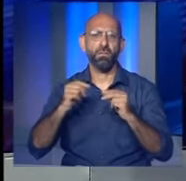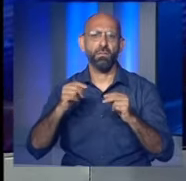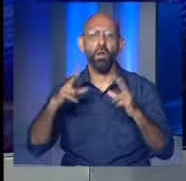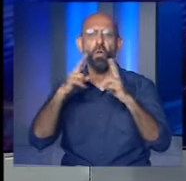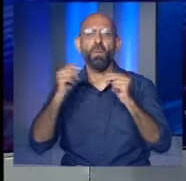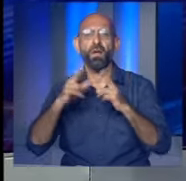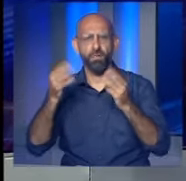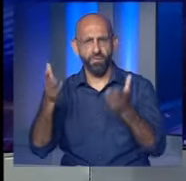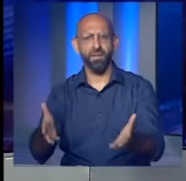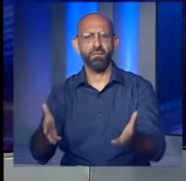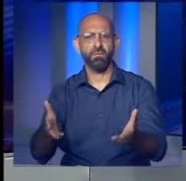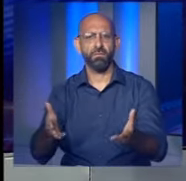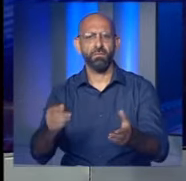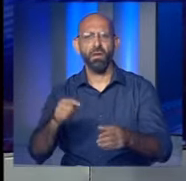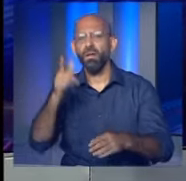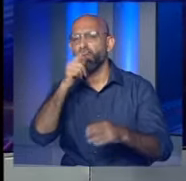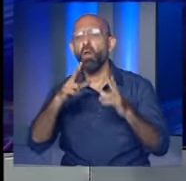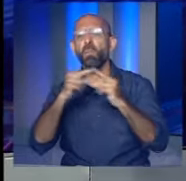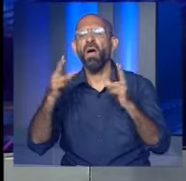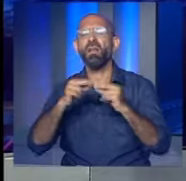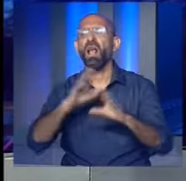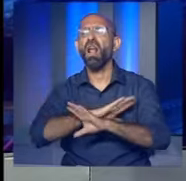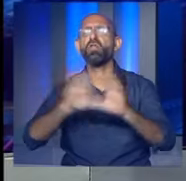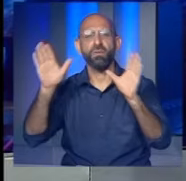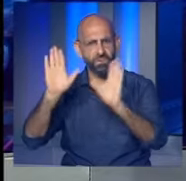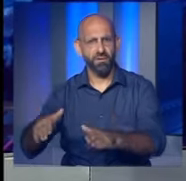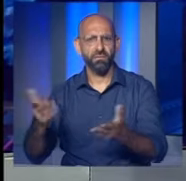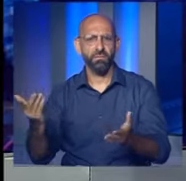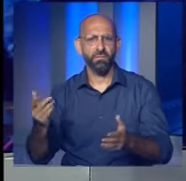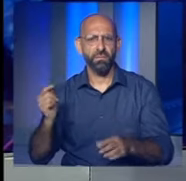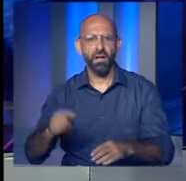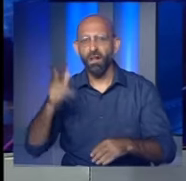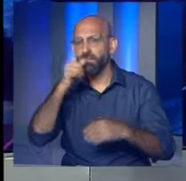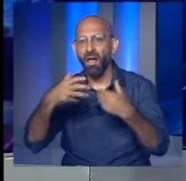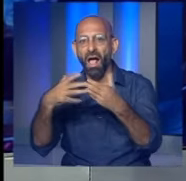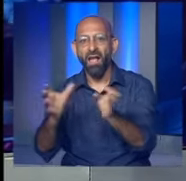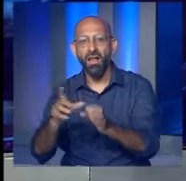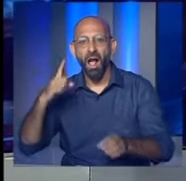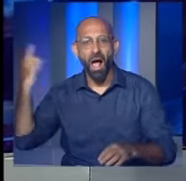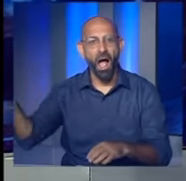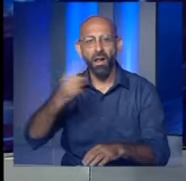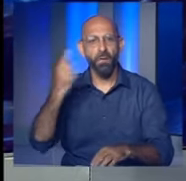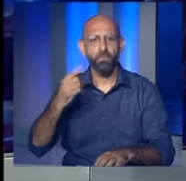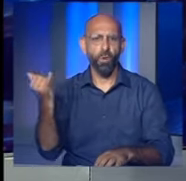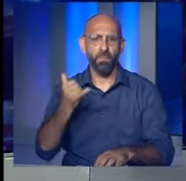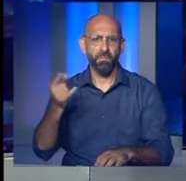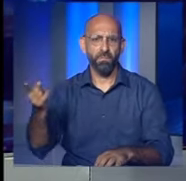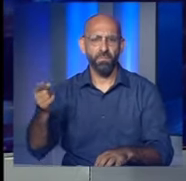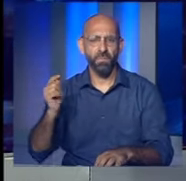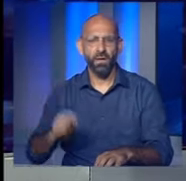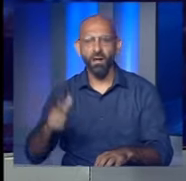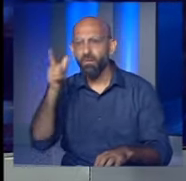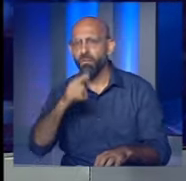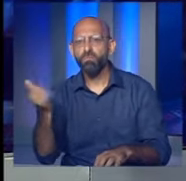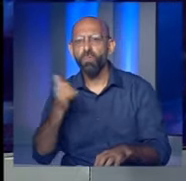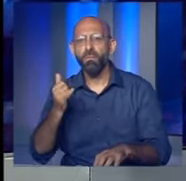في العالم نعود الى لبنان وكلما عدت الى هنا افرح واجد العاطفه والاصاله اللبنانيه والعافيه واكد بسيل